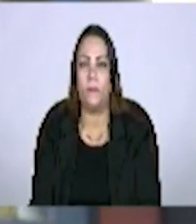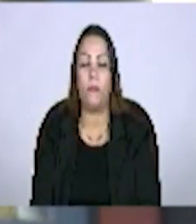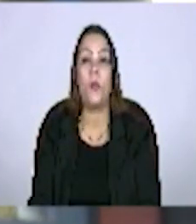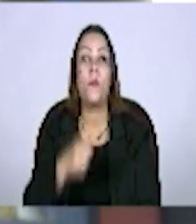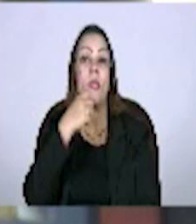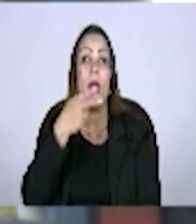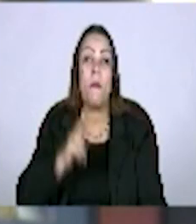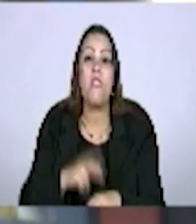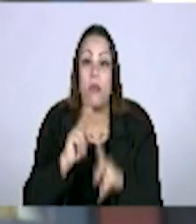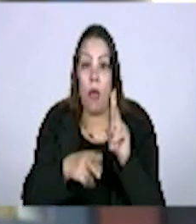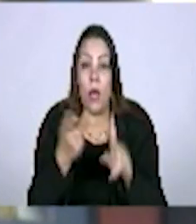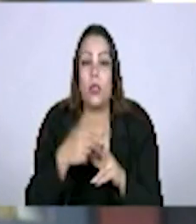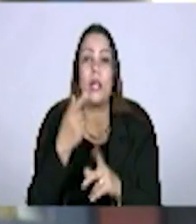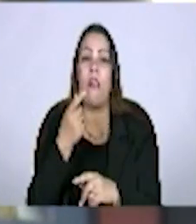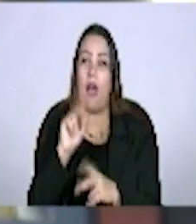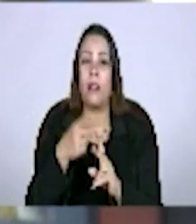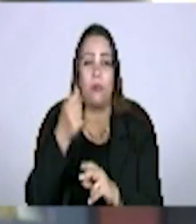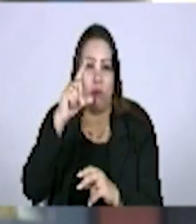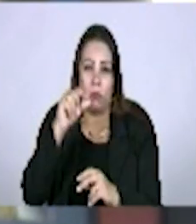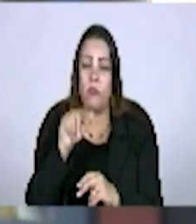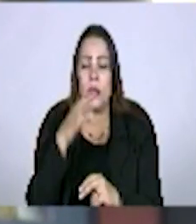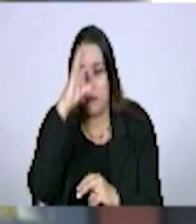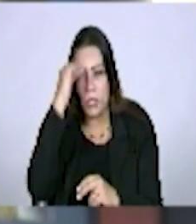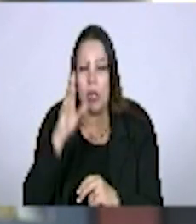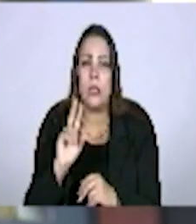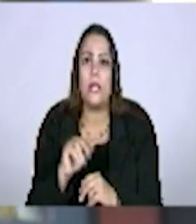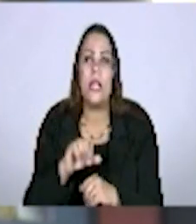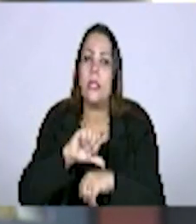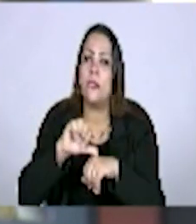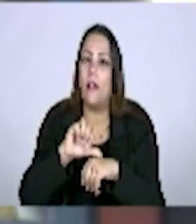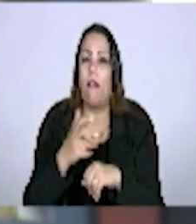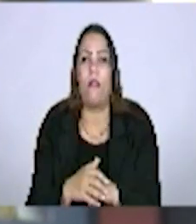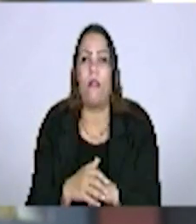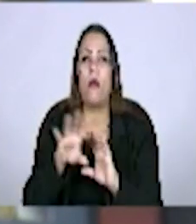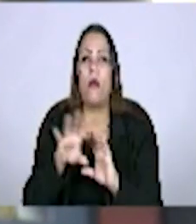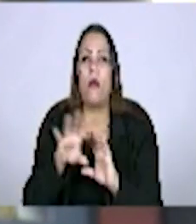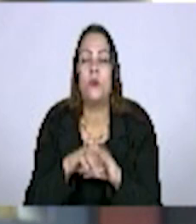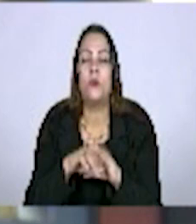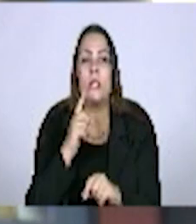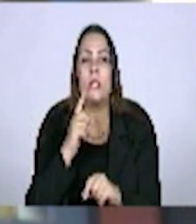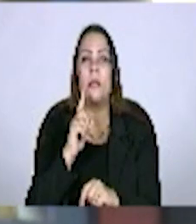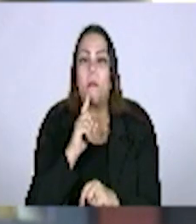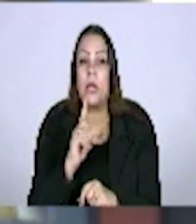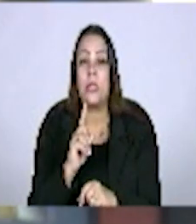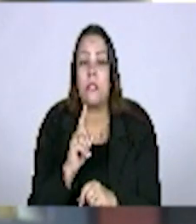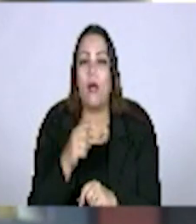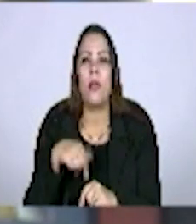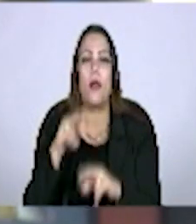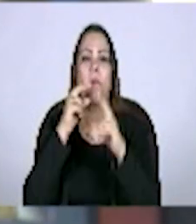بيقال ان بعض السلع انخفضت زي الزيوت وزي بعض المنتجات لكن احنا